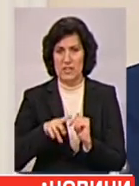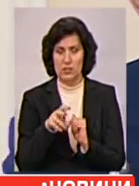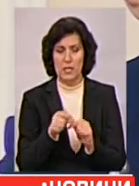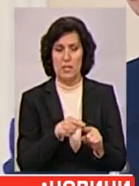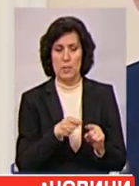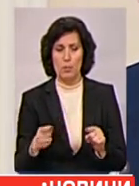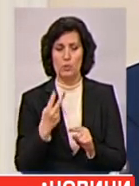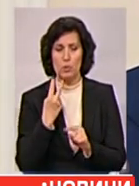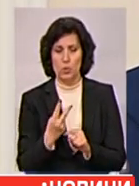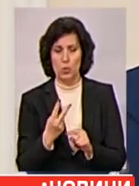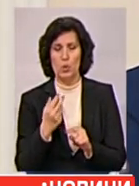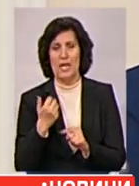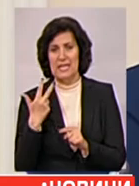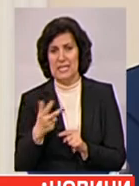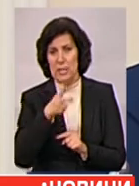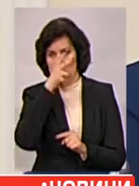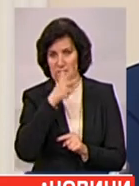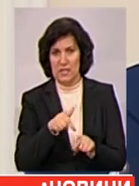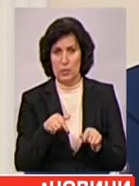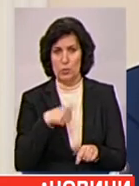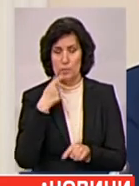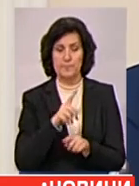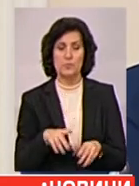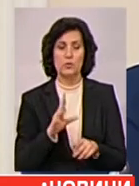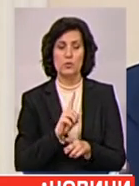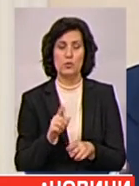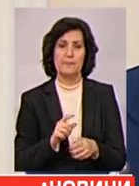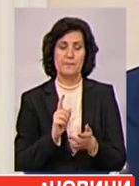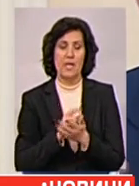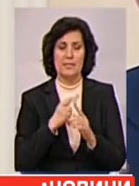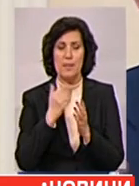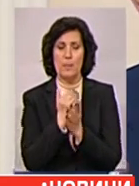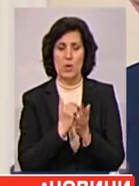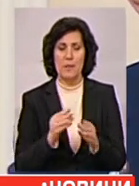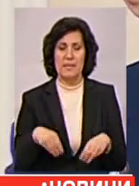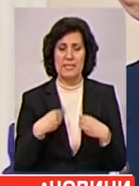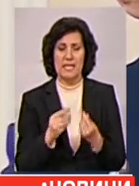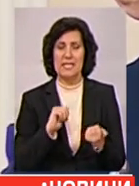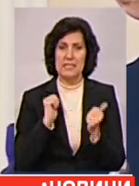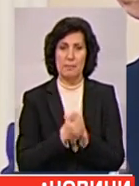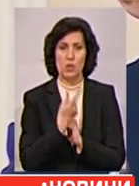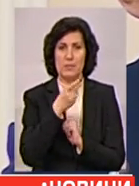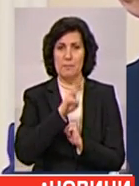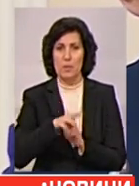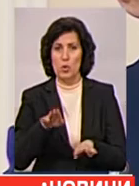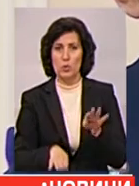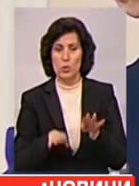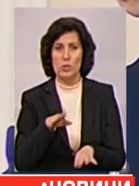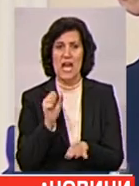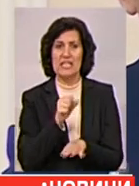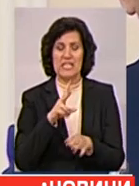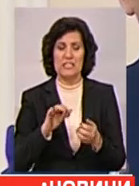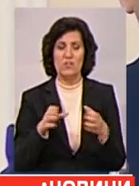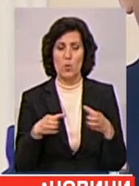на протязі 2 і 3 кварталу цього року. Що дає ця програма? Ця програма дає замістити 1 мільйон тонн антрацитової